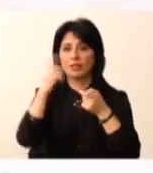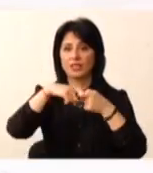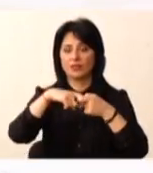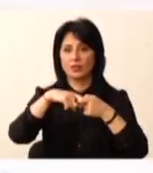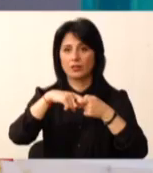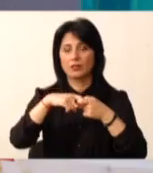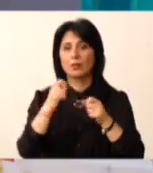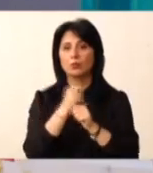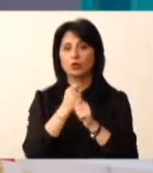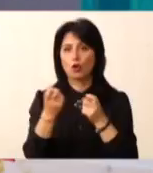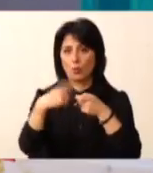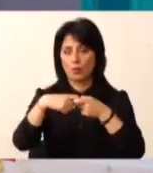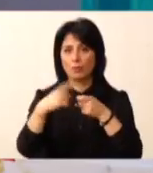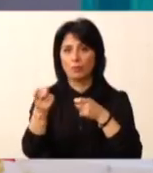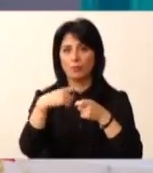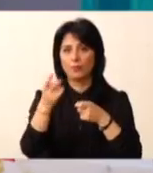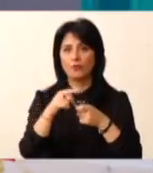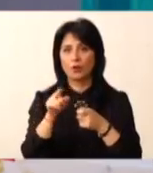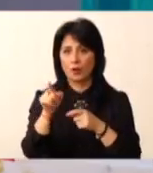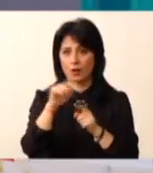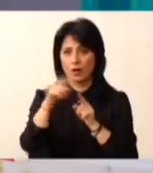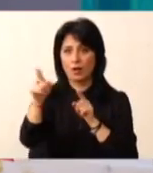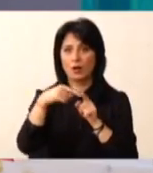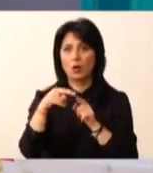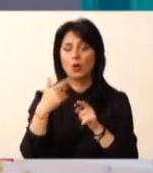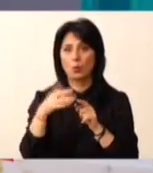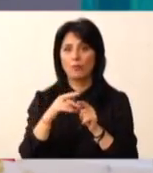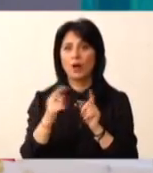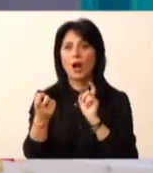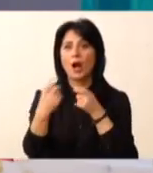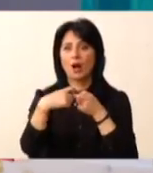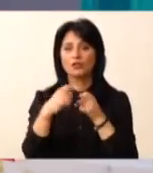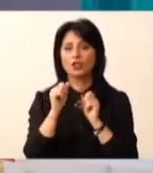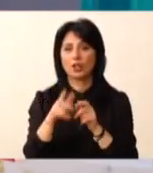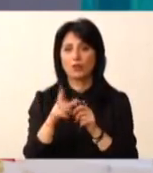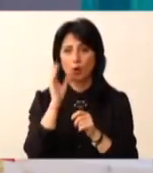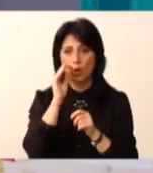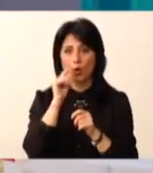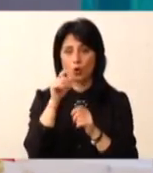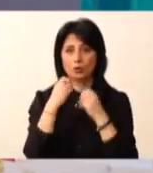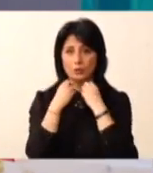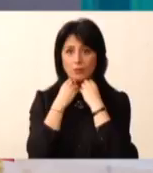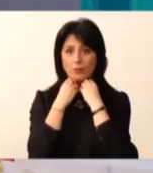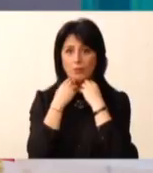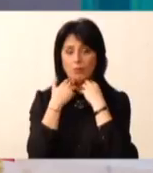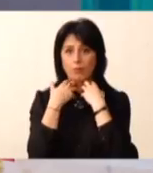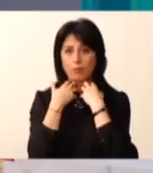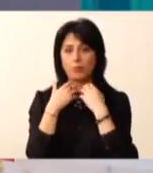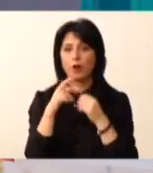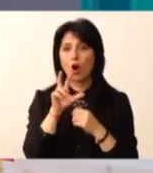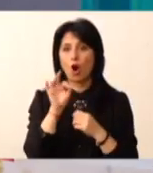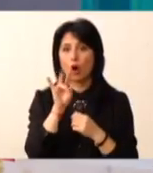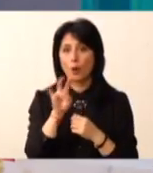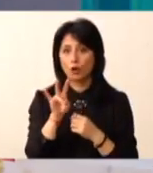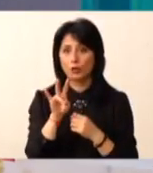ჰორმონის გამომუშავების. ამ ორ ორგანოს შორის არის უკავშირი. როდესაც იმატებს ფარისებრი ჯირკვლის ჰორმონების